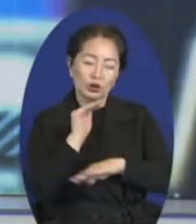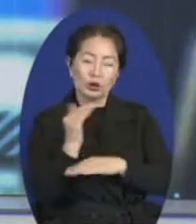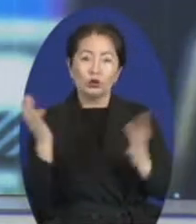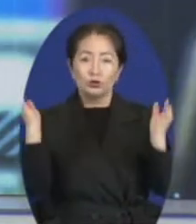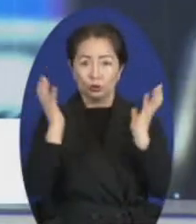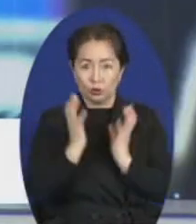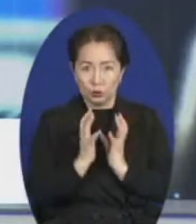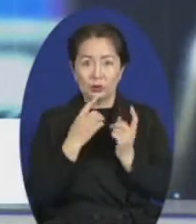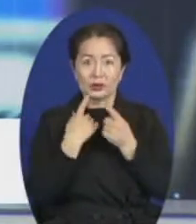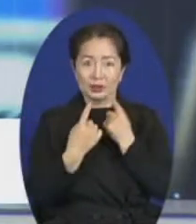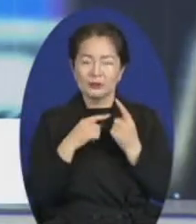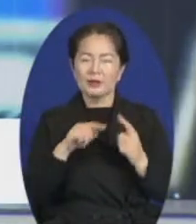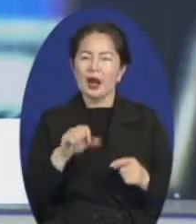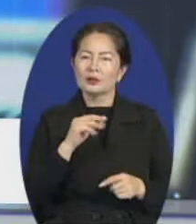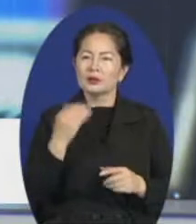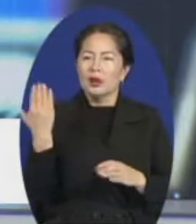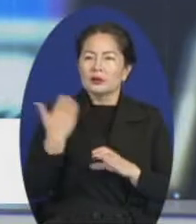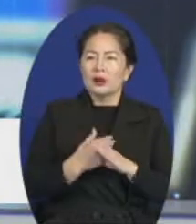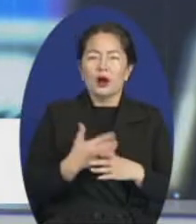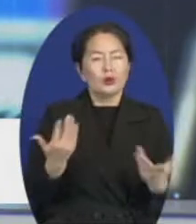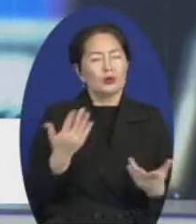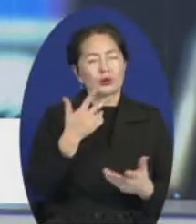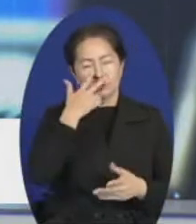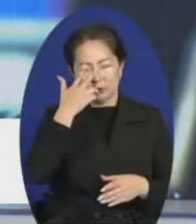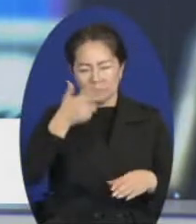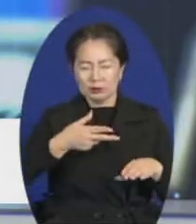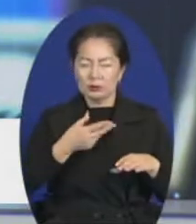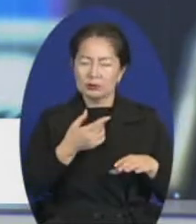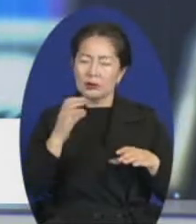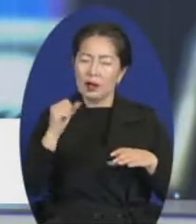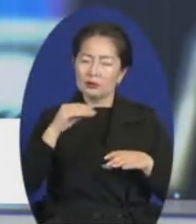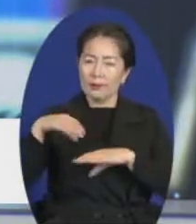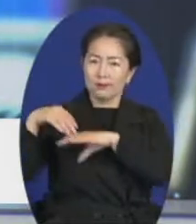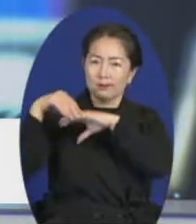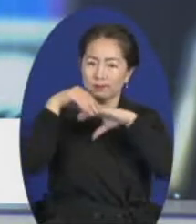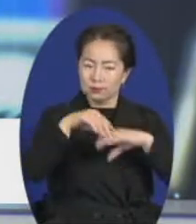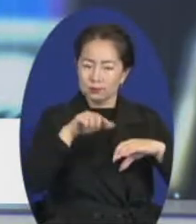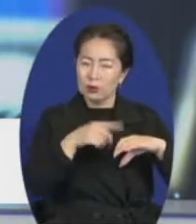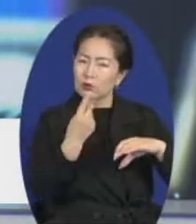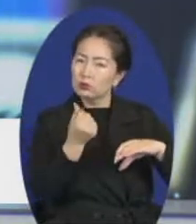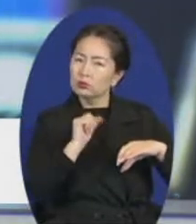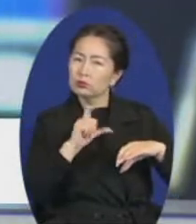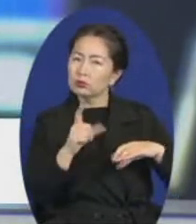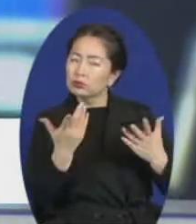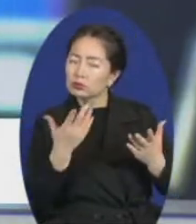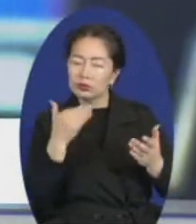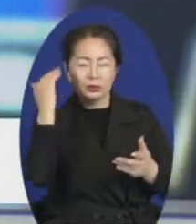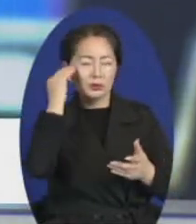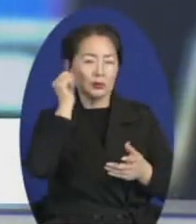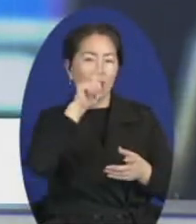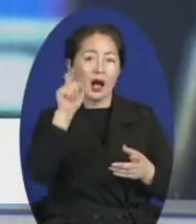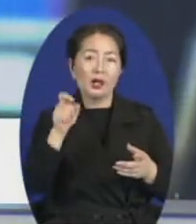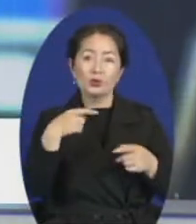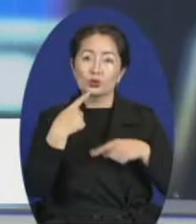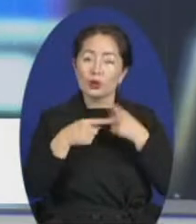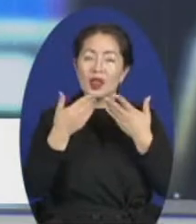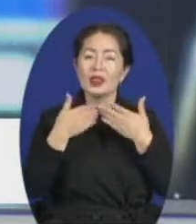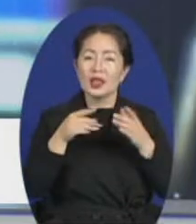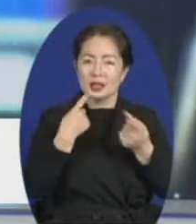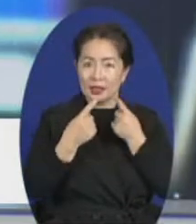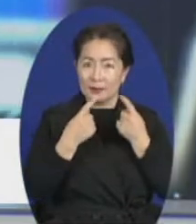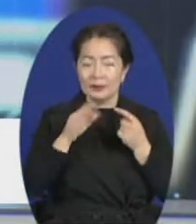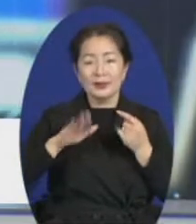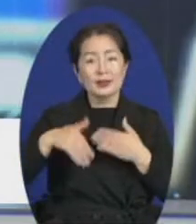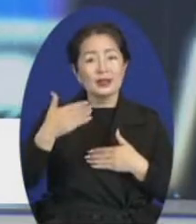байна. Уулзалтаар ачаа тээврийн саатал, чингэлгийн үнийн асуудал болоод салбарт тулгамдсан асуудлуудыг нээлттэй хэлэлцлээ. Цаашид төмөр